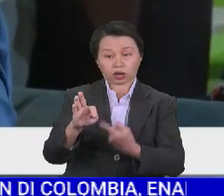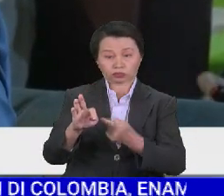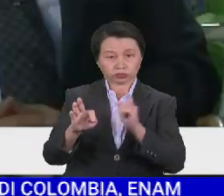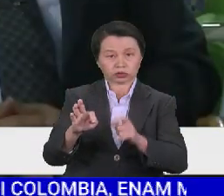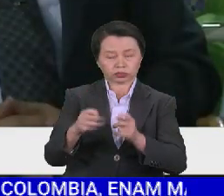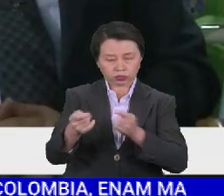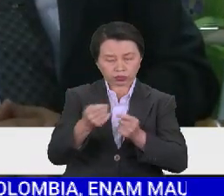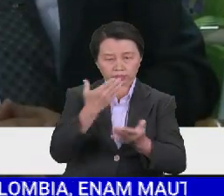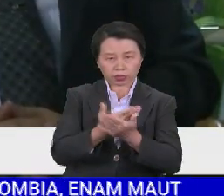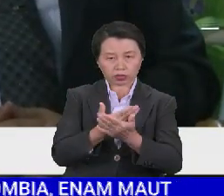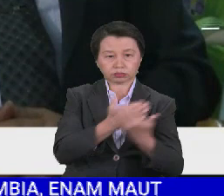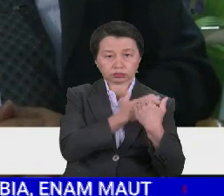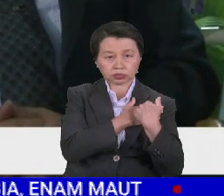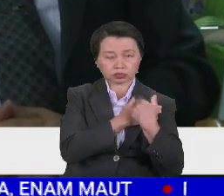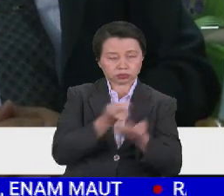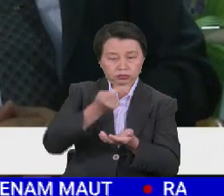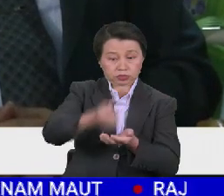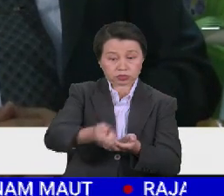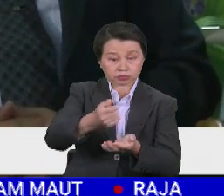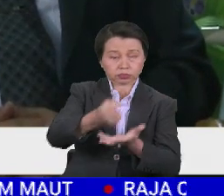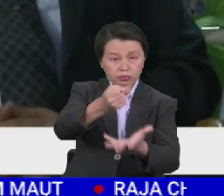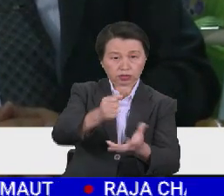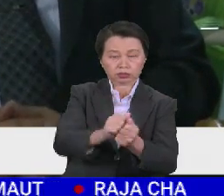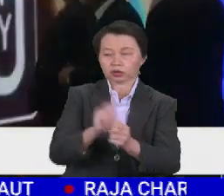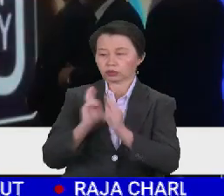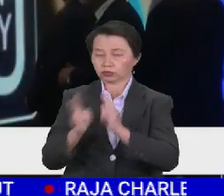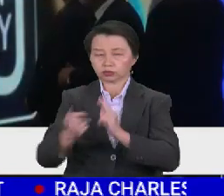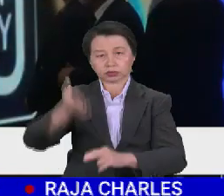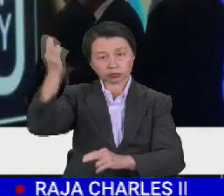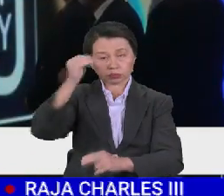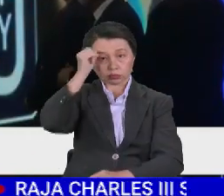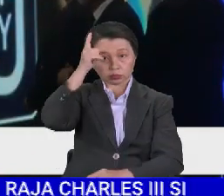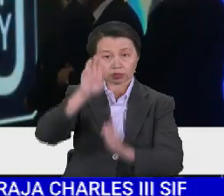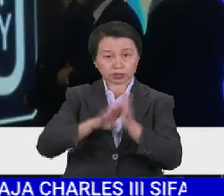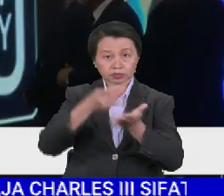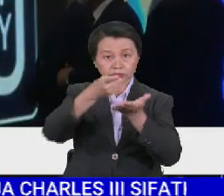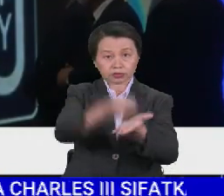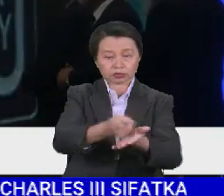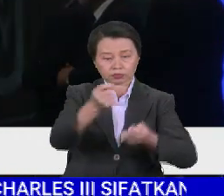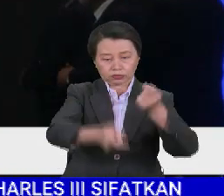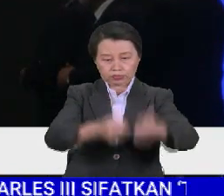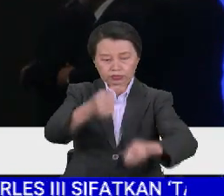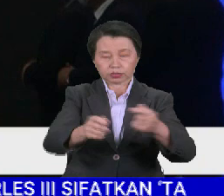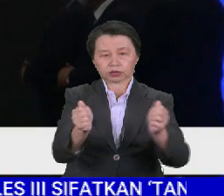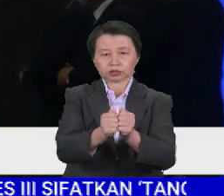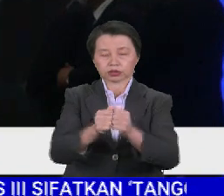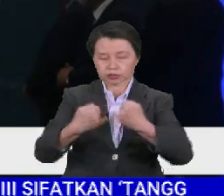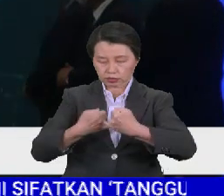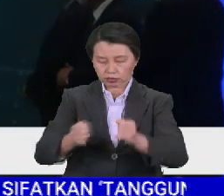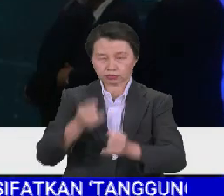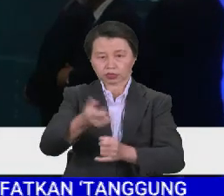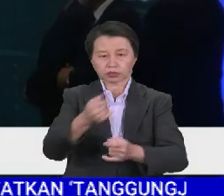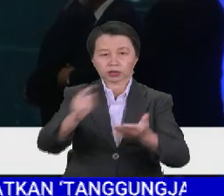mengoptimumkan lagi peranan wakaf beliau berucap meresmikan seminar kesadaran berwakaf anjuran bersama jabatan wakaf